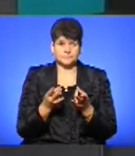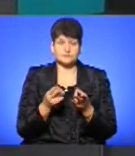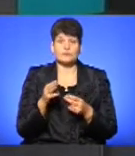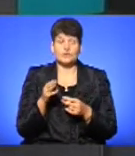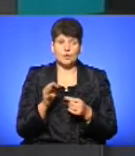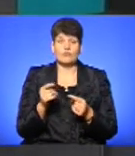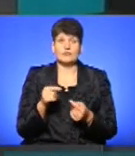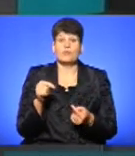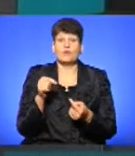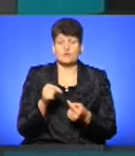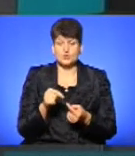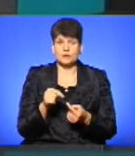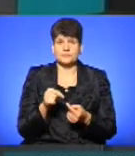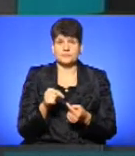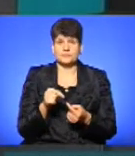відповідно, звичайно,